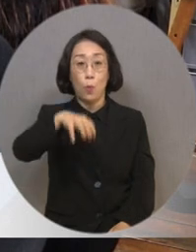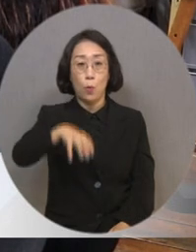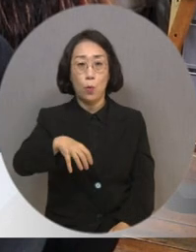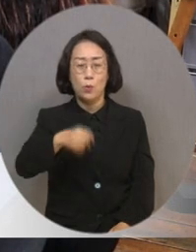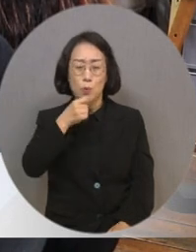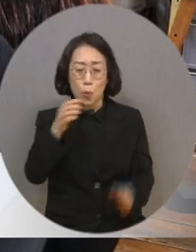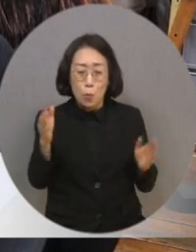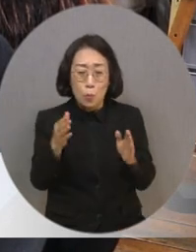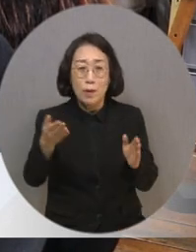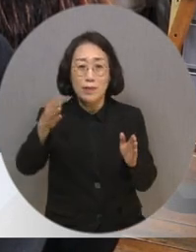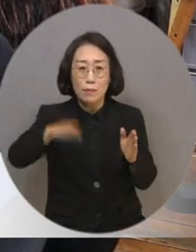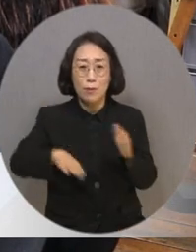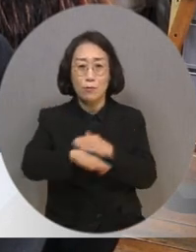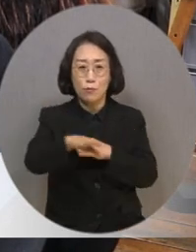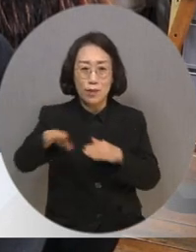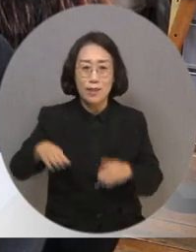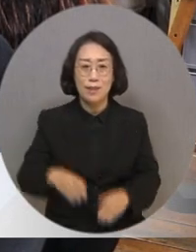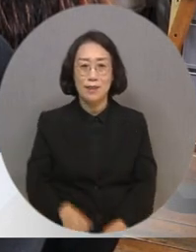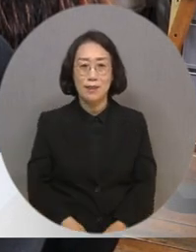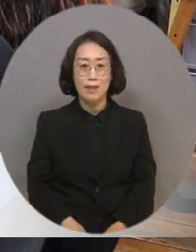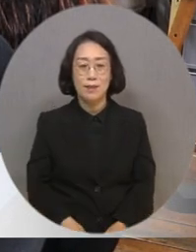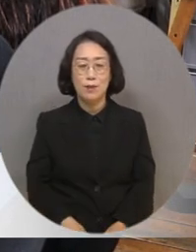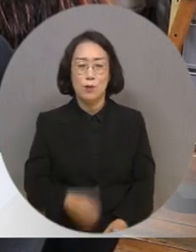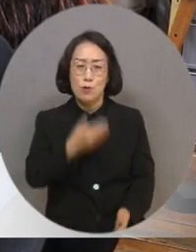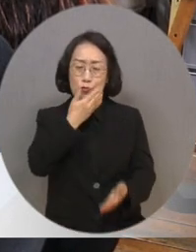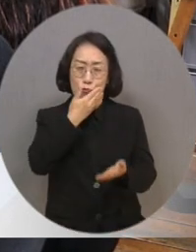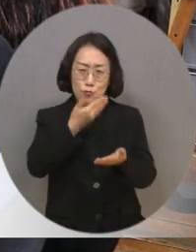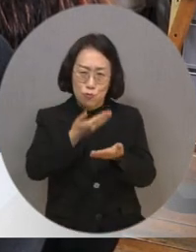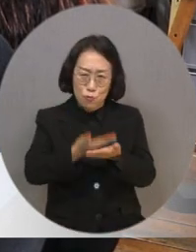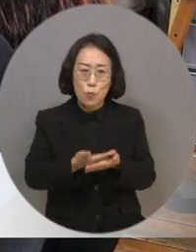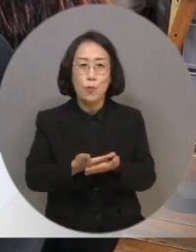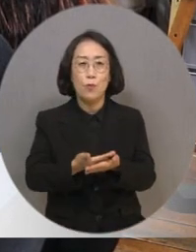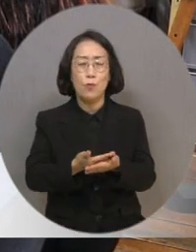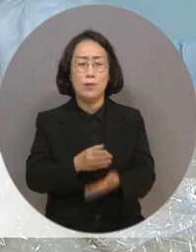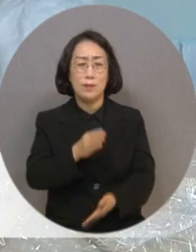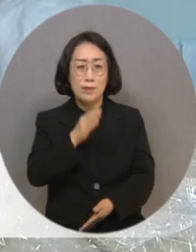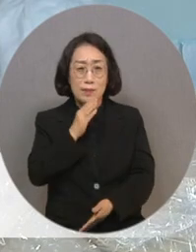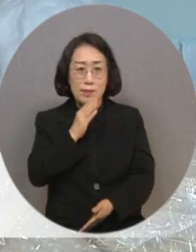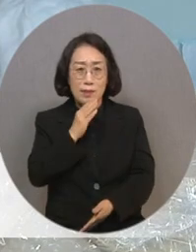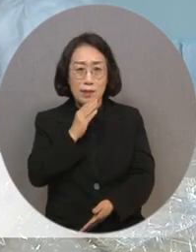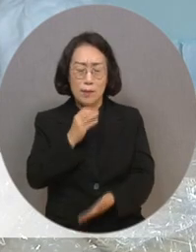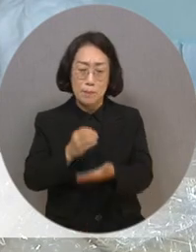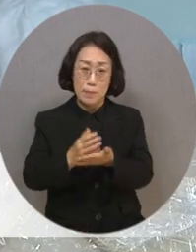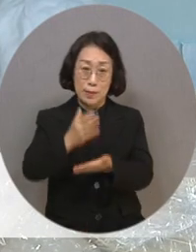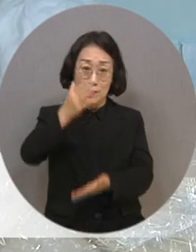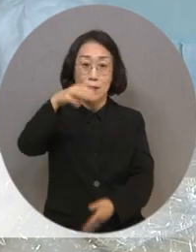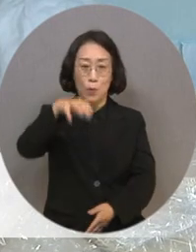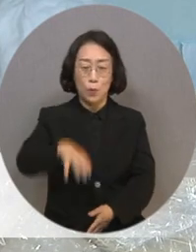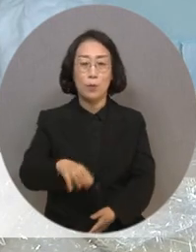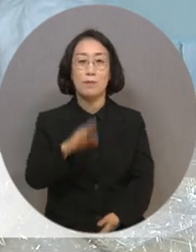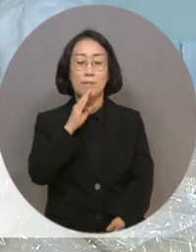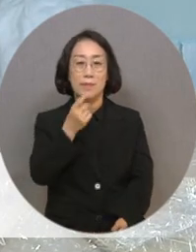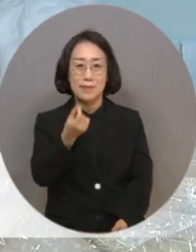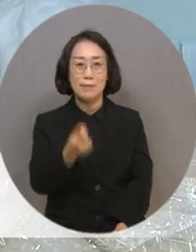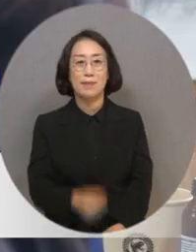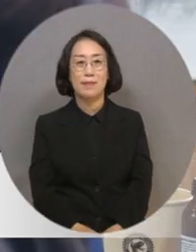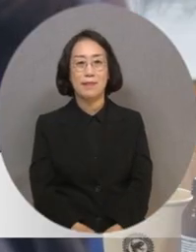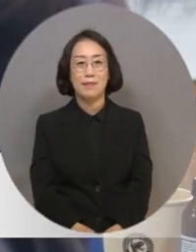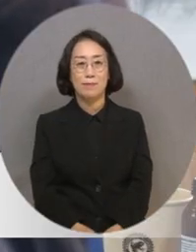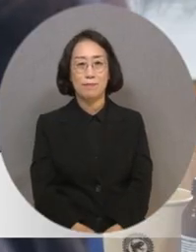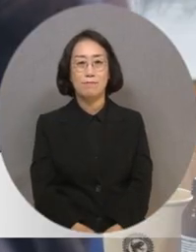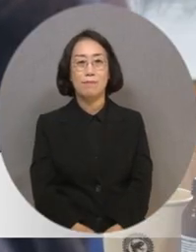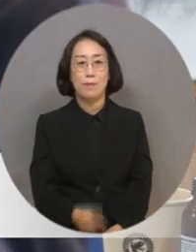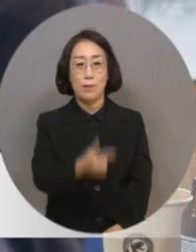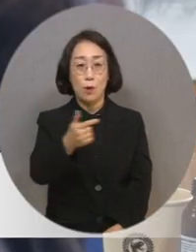조그만 공간이지만 정말로 우리들한테는 중요하고 아주 귀한 그런 공간인 것 같습니다.